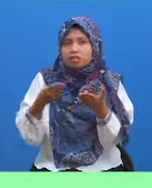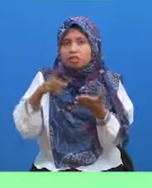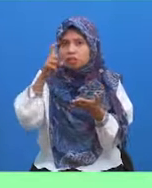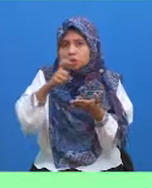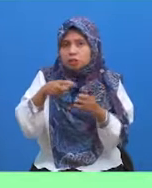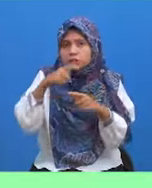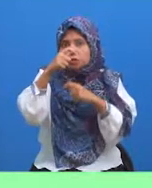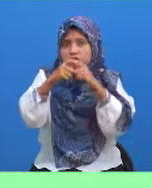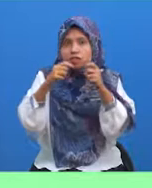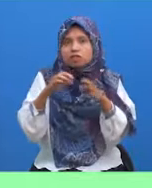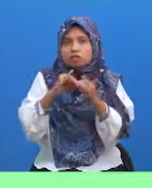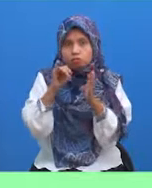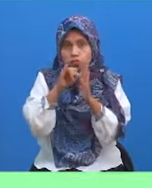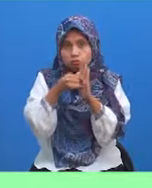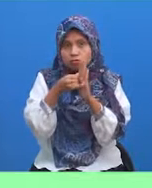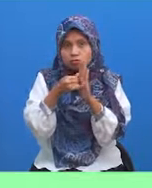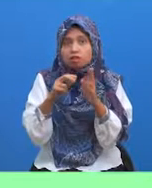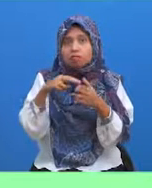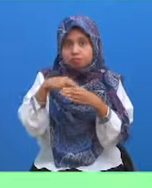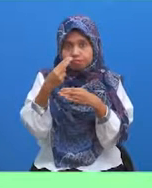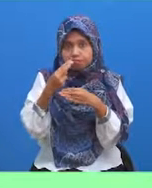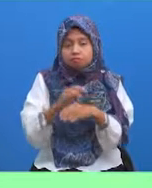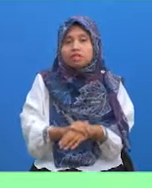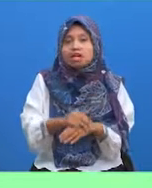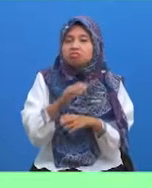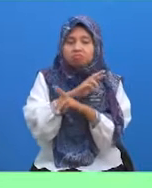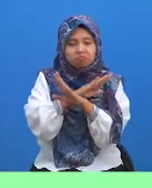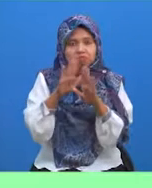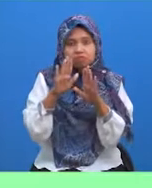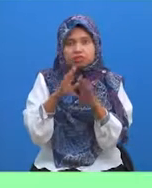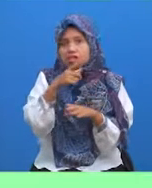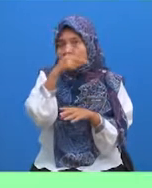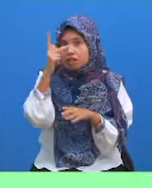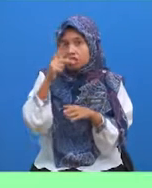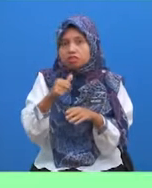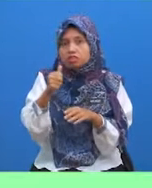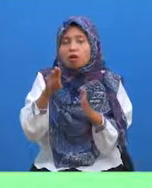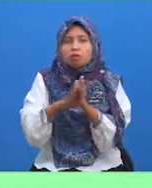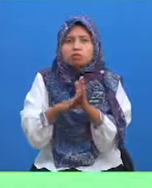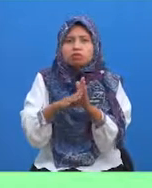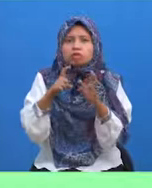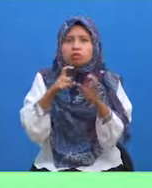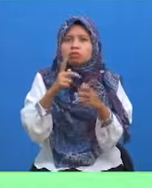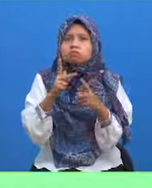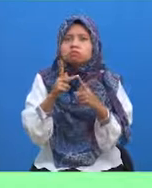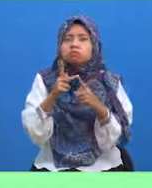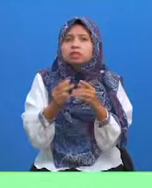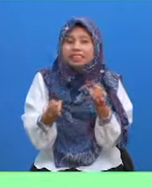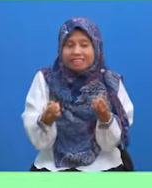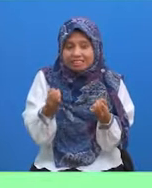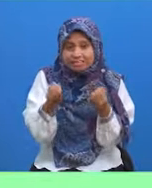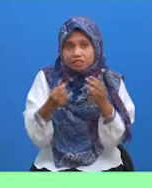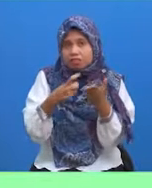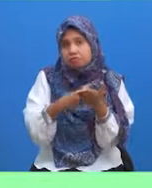jumlah hasil timah jawabannya tidak kredit ia bergantung kepada keanjalan